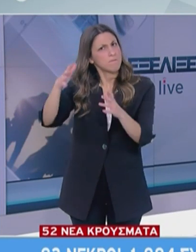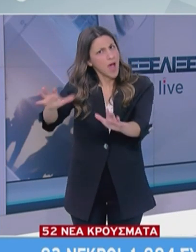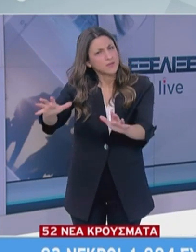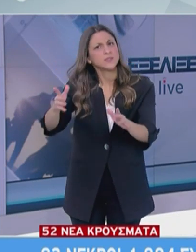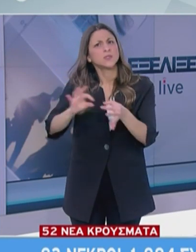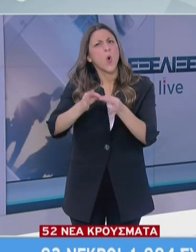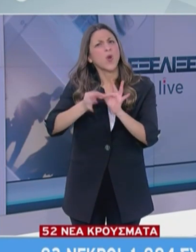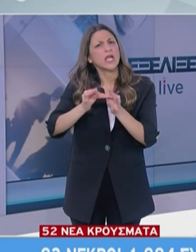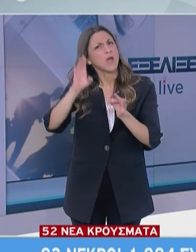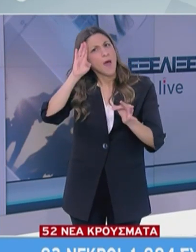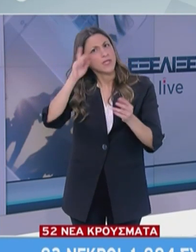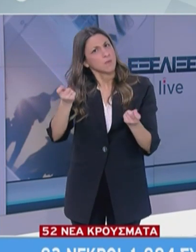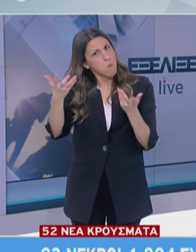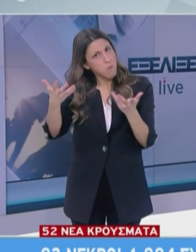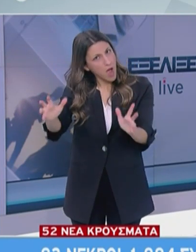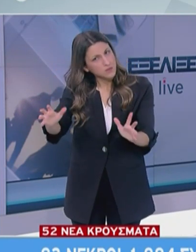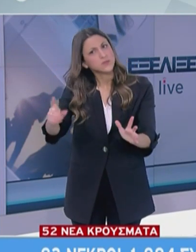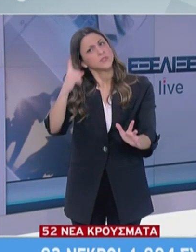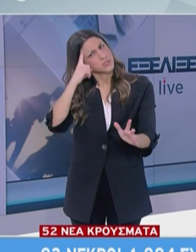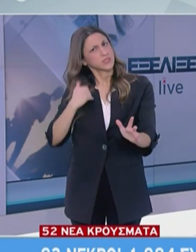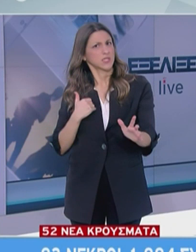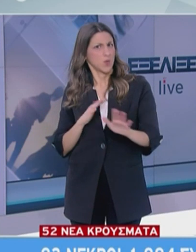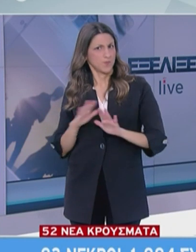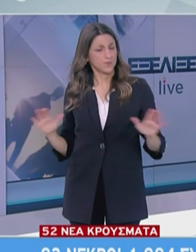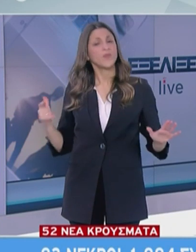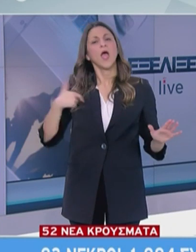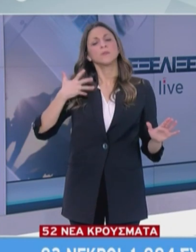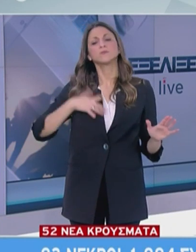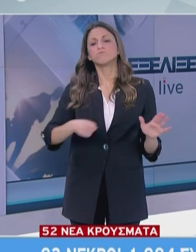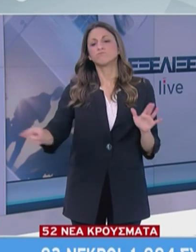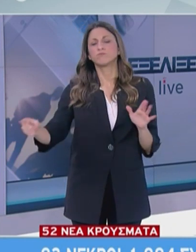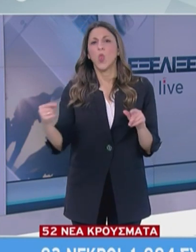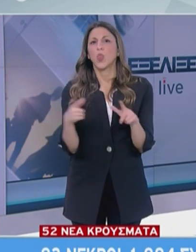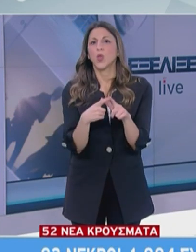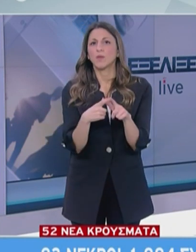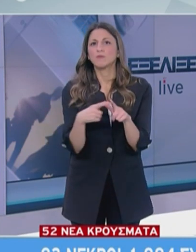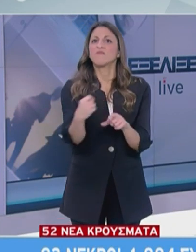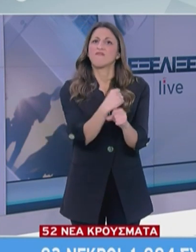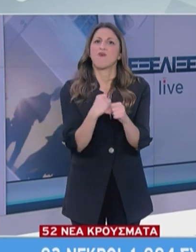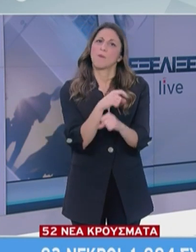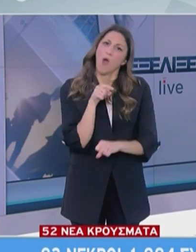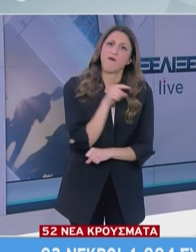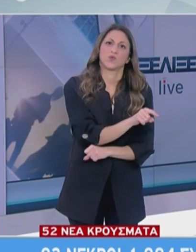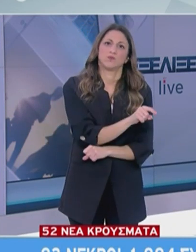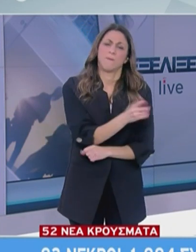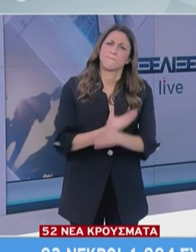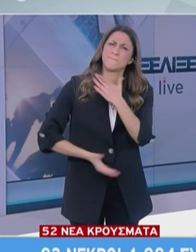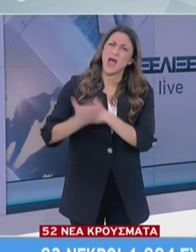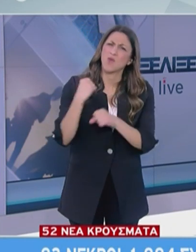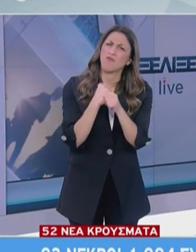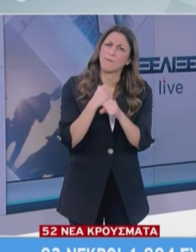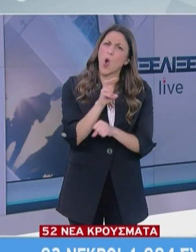νοσοκομιακοί οργανισμοί στην Αμερική, το γνωρίζω προσωπικά, να χρησιμοποιήσουμε το σχήμα αυτό στους Έλληνες πολίτες που